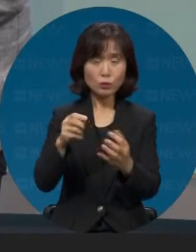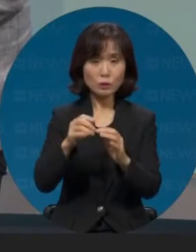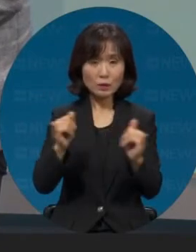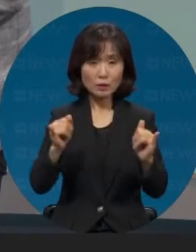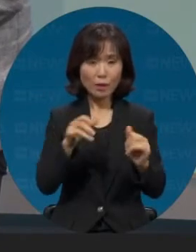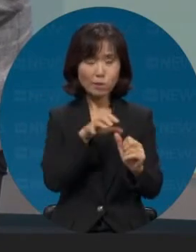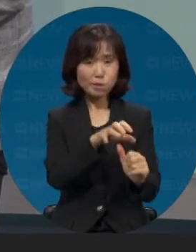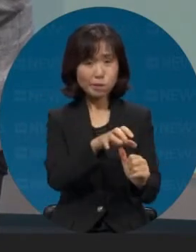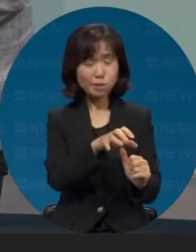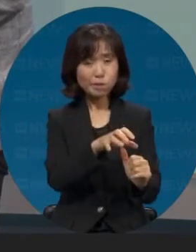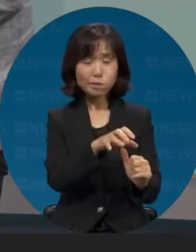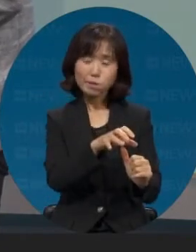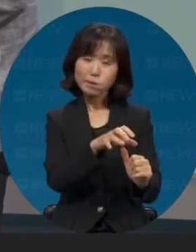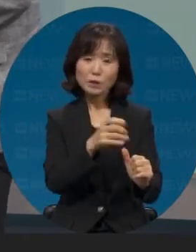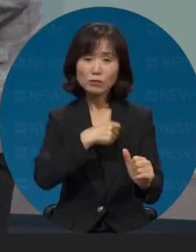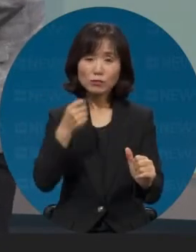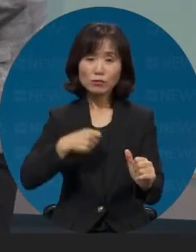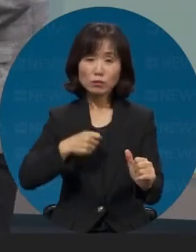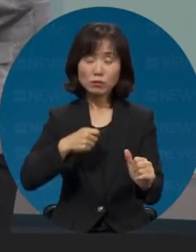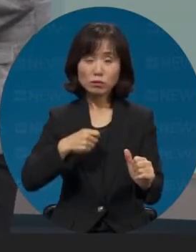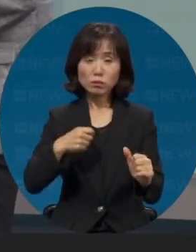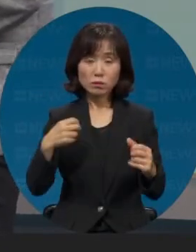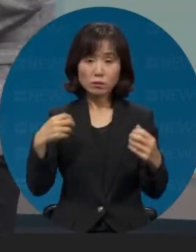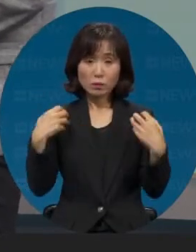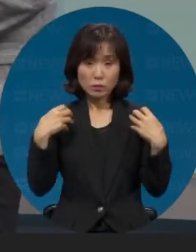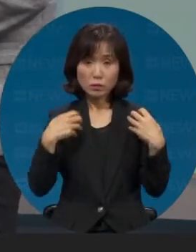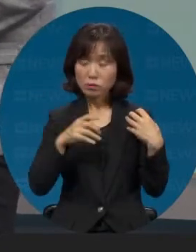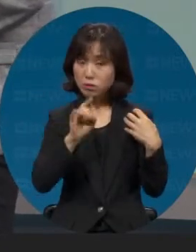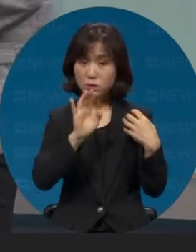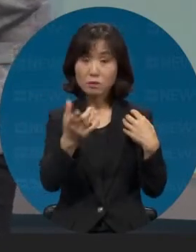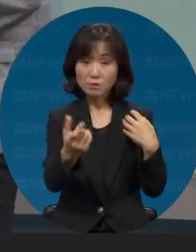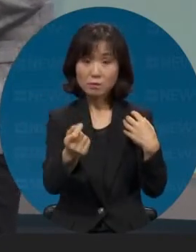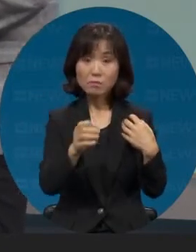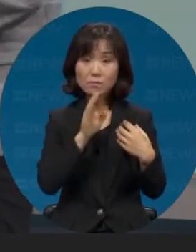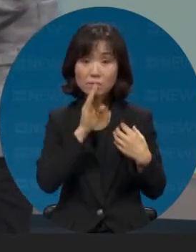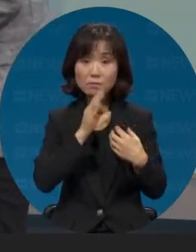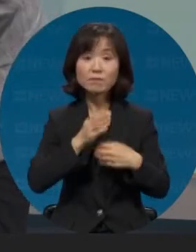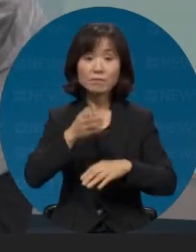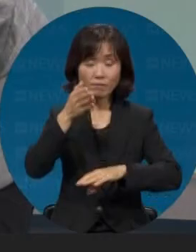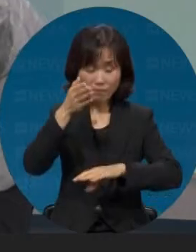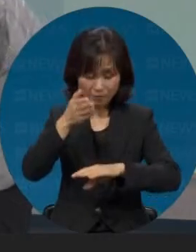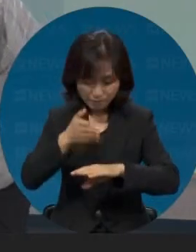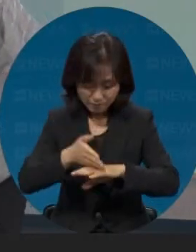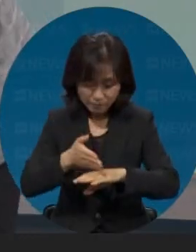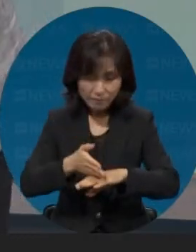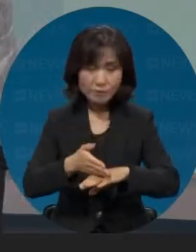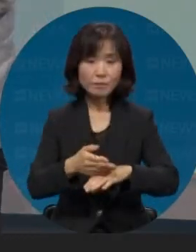격리 시키는 것은 주초 구해서 난 된 일인 것 같습니다 굉장히 정말 차 같습니다